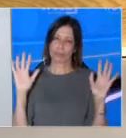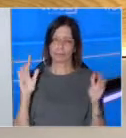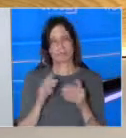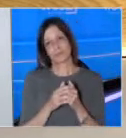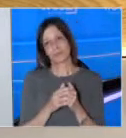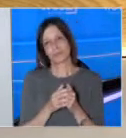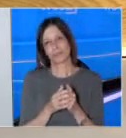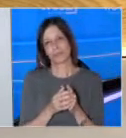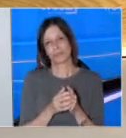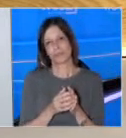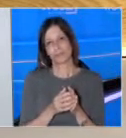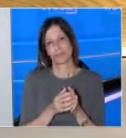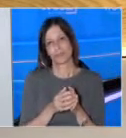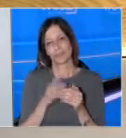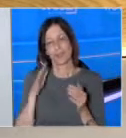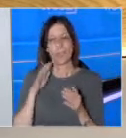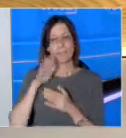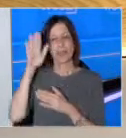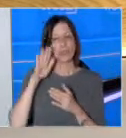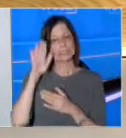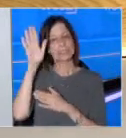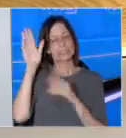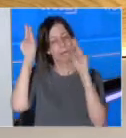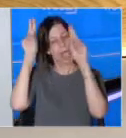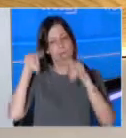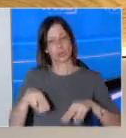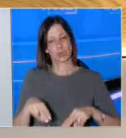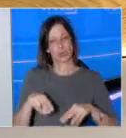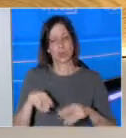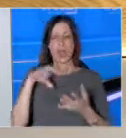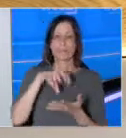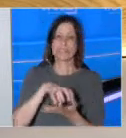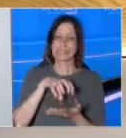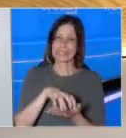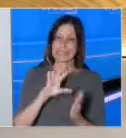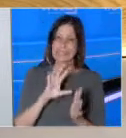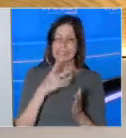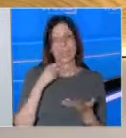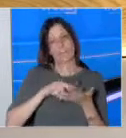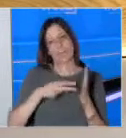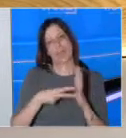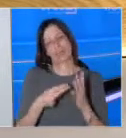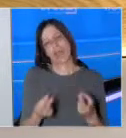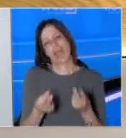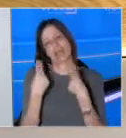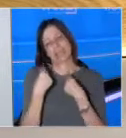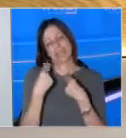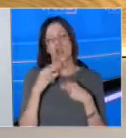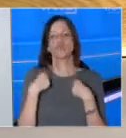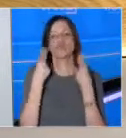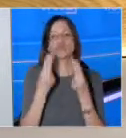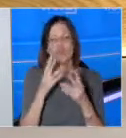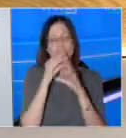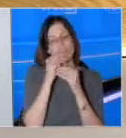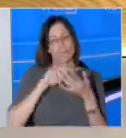והמטסים, המטוסים, חזרו ונחתו בבסיסיהם, אז הפוליטיקה חזרה. שוב, אנחנו מדברים